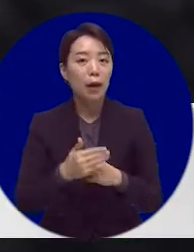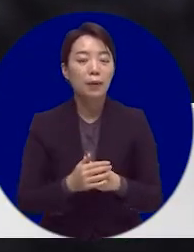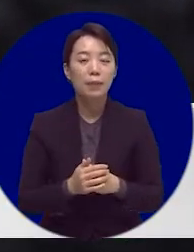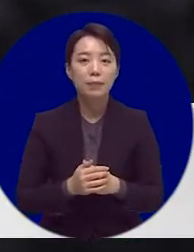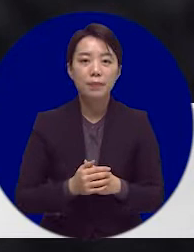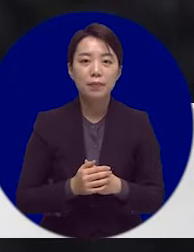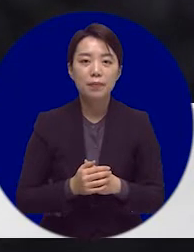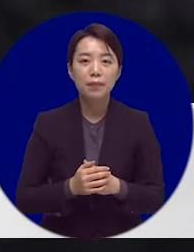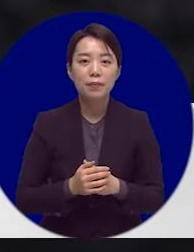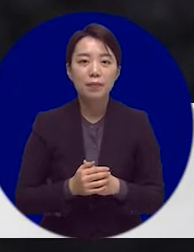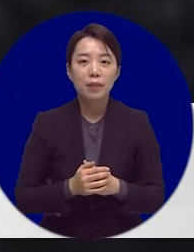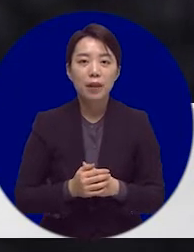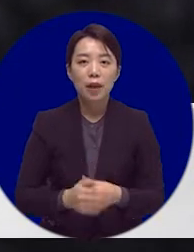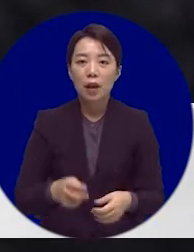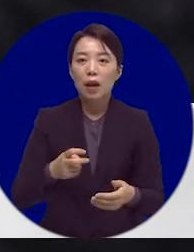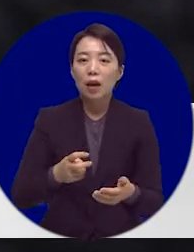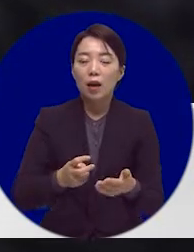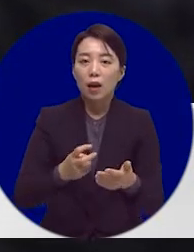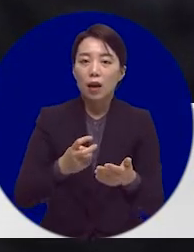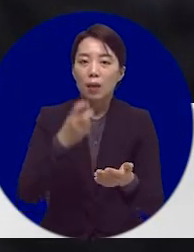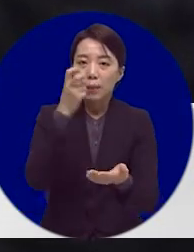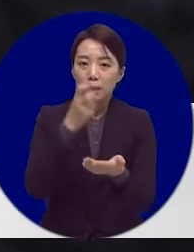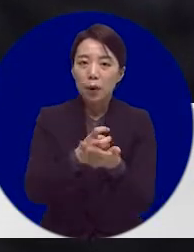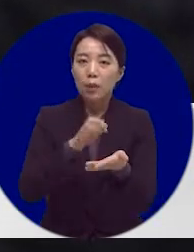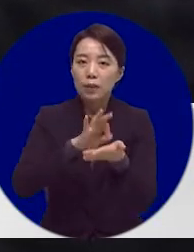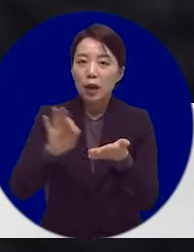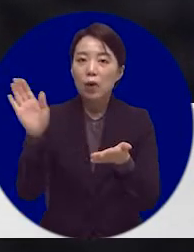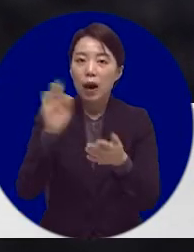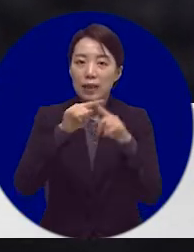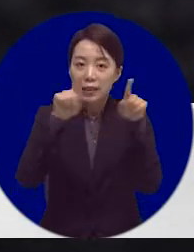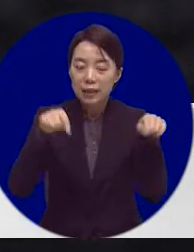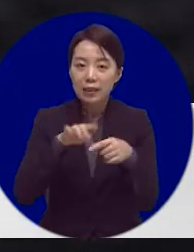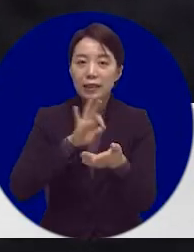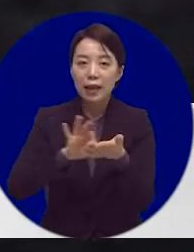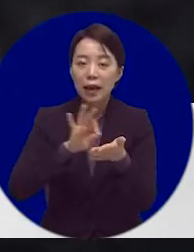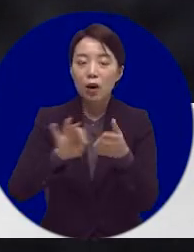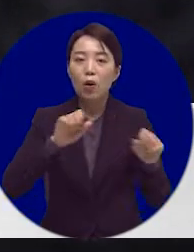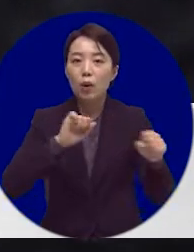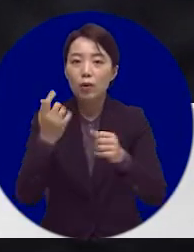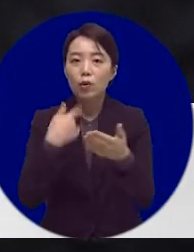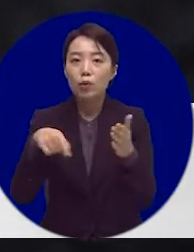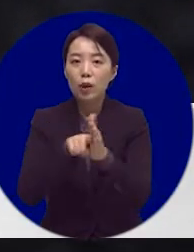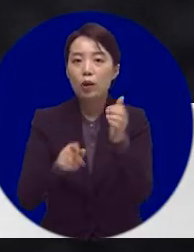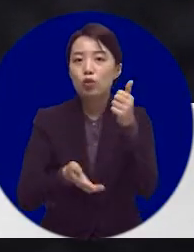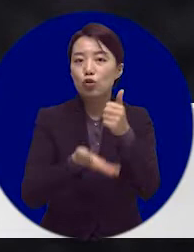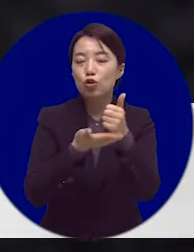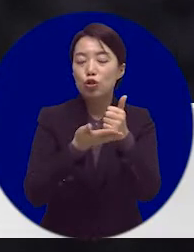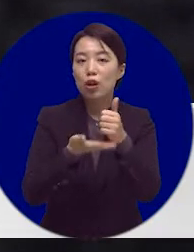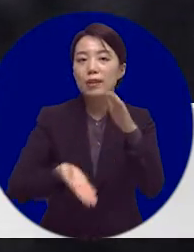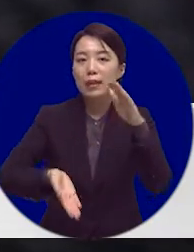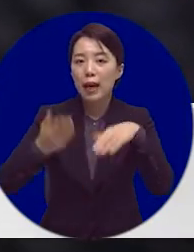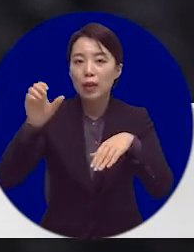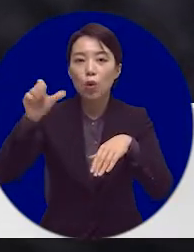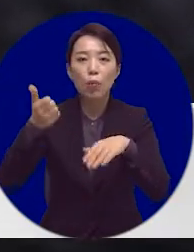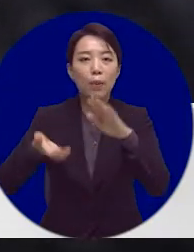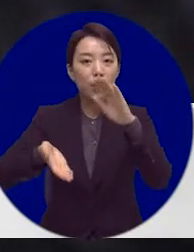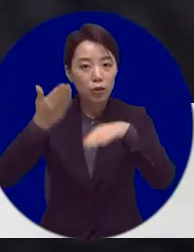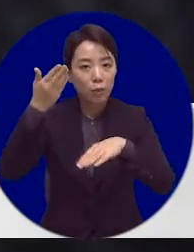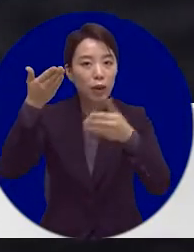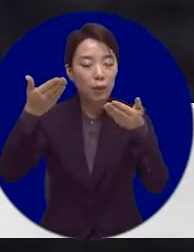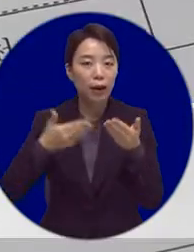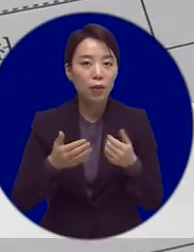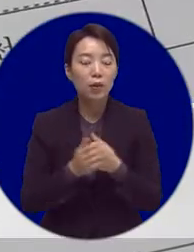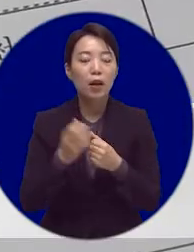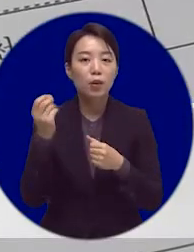있습니다. 다만 검인되지 않은 추천장을 사용하거나 선거운동을 위해 추천 상한인 500명을 넘어